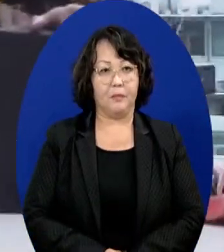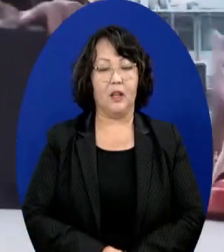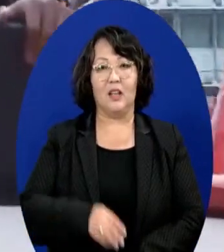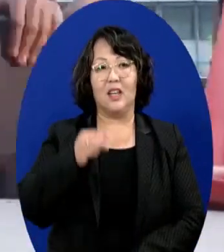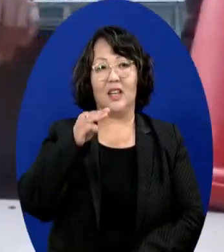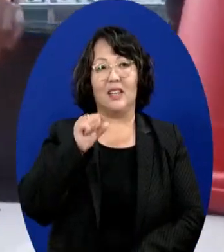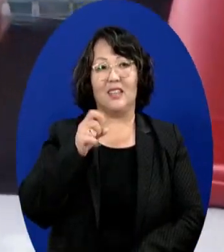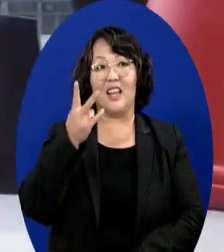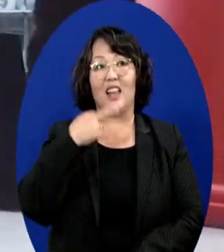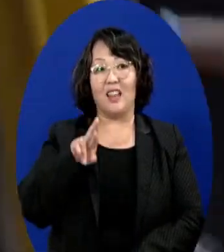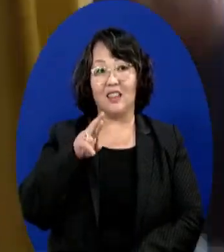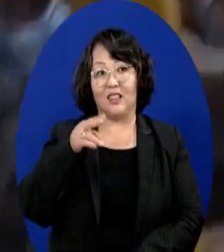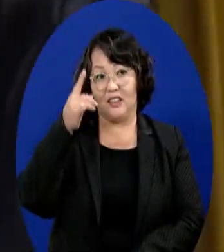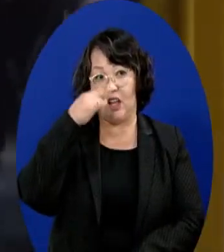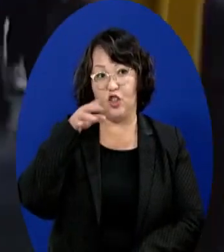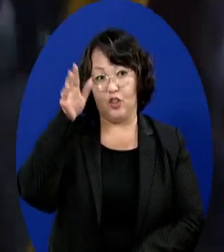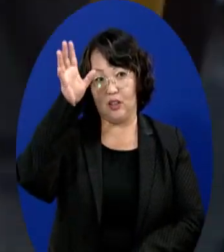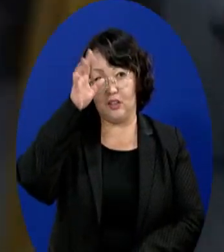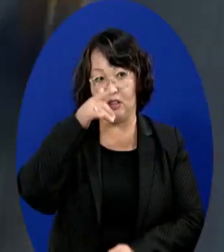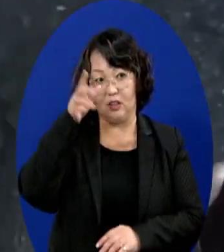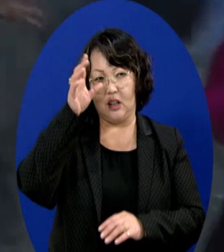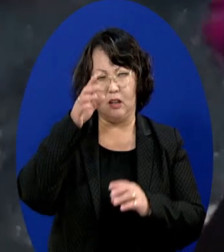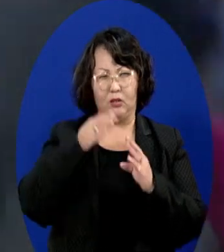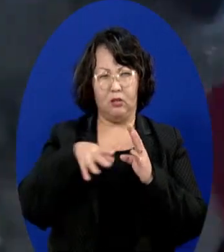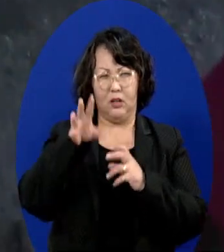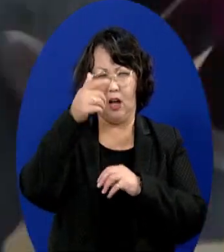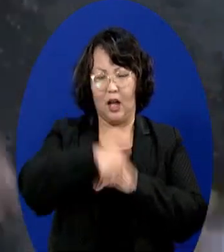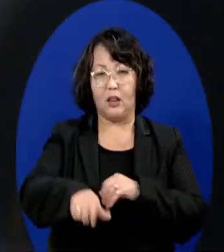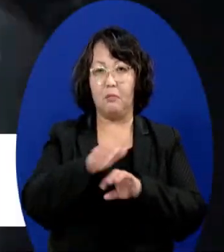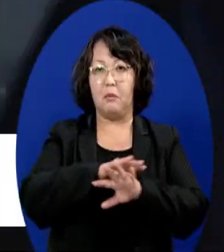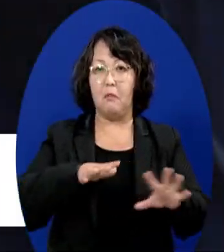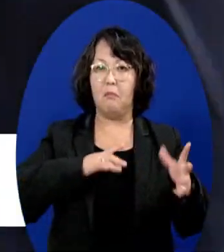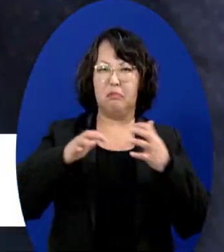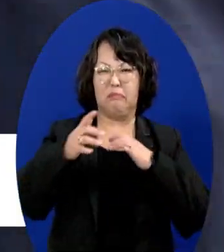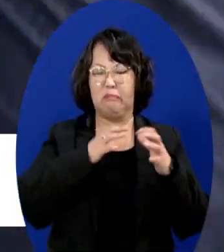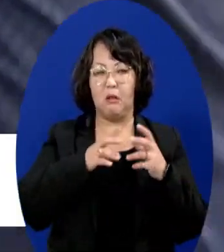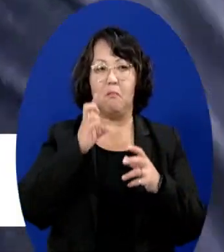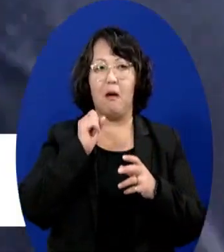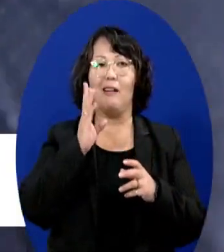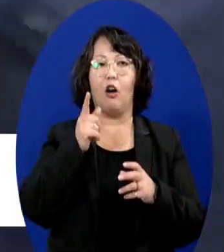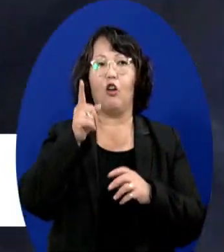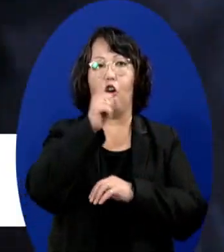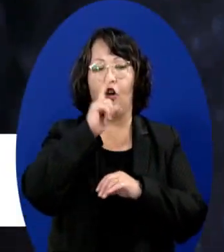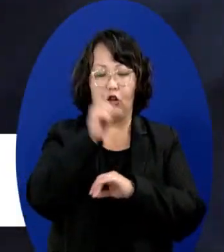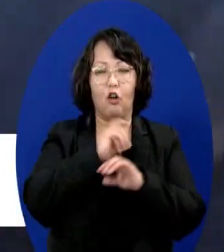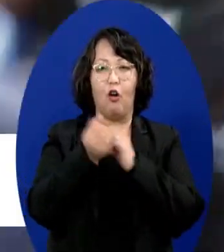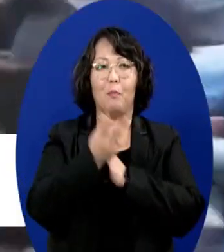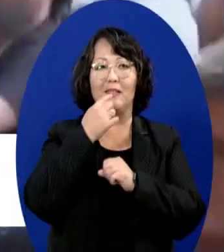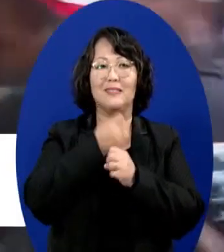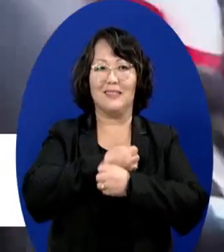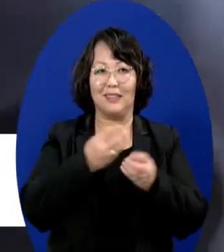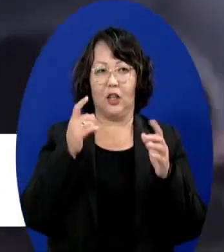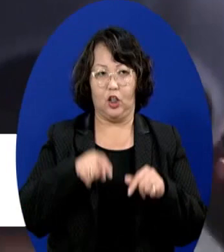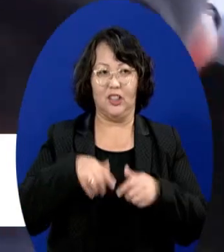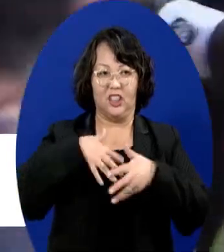Тайландын ерөнхий сайдын ордны гадаа олон мянган хүн цуглаж эсэргүүцлийг илэрхийлээ. Бангкок хотод онц байдал зарсныг үл харгалзан энэ